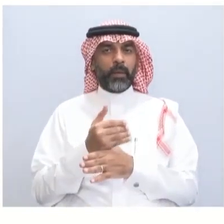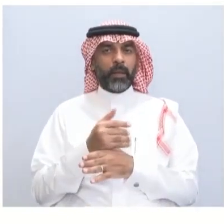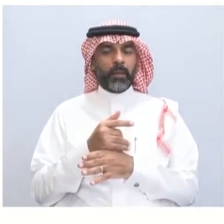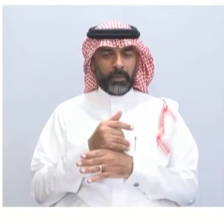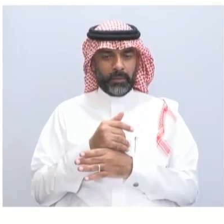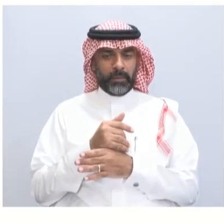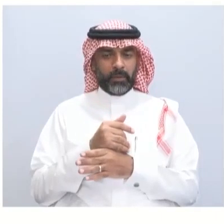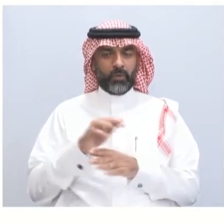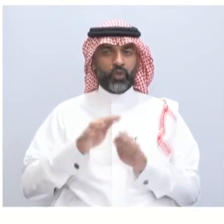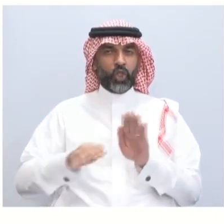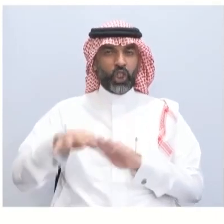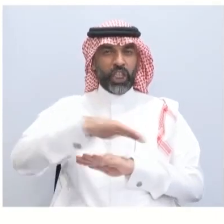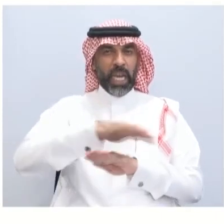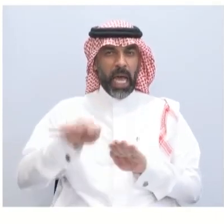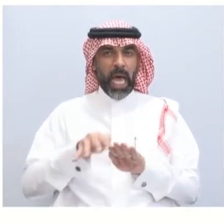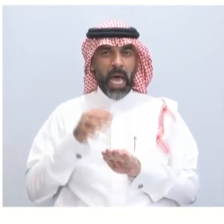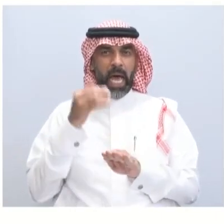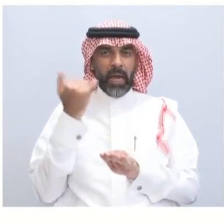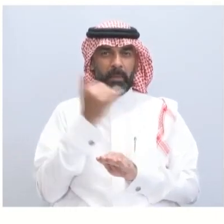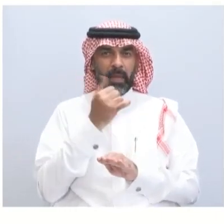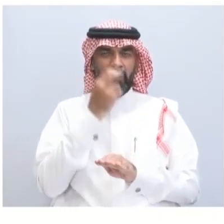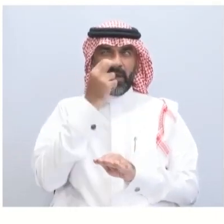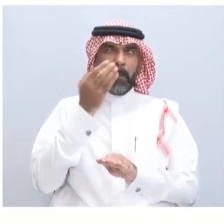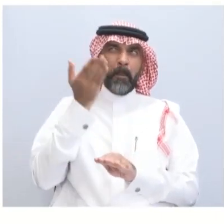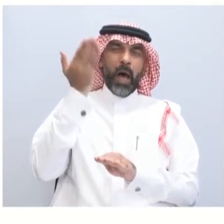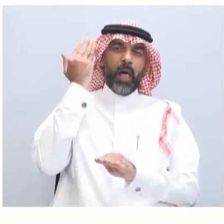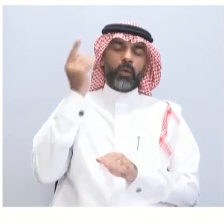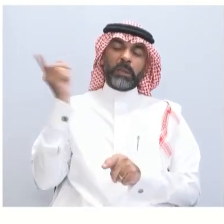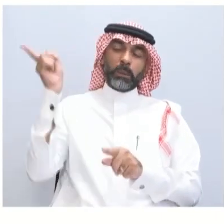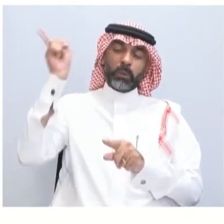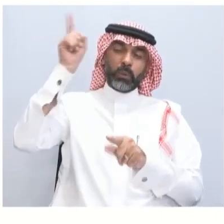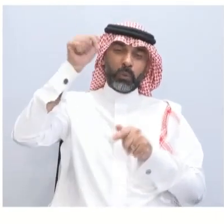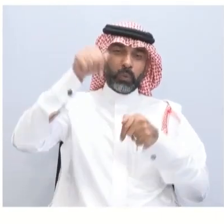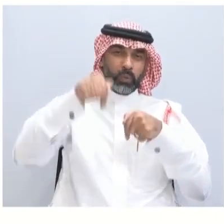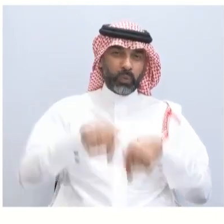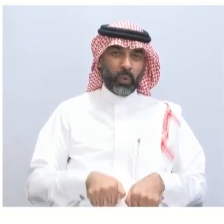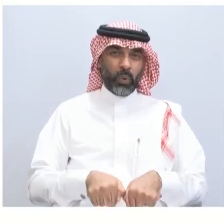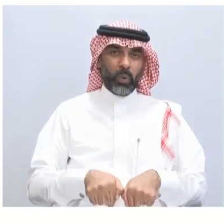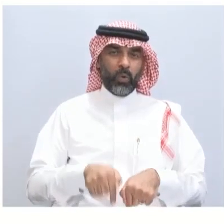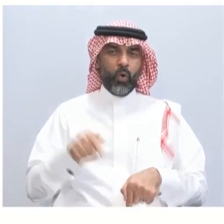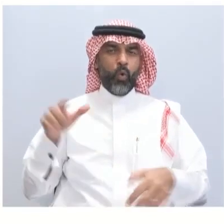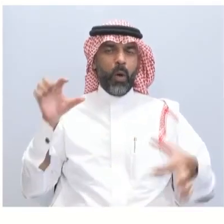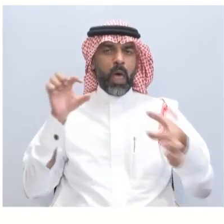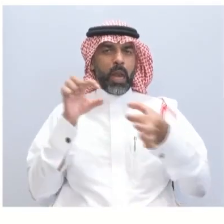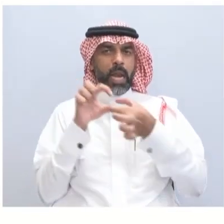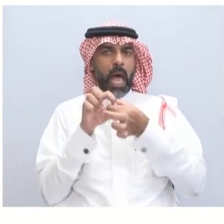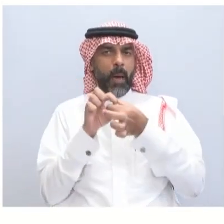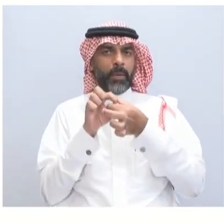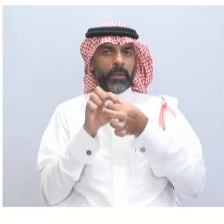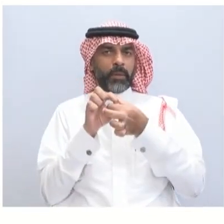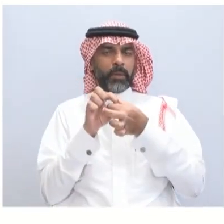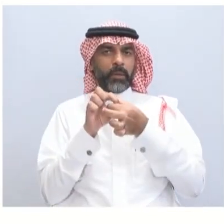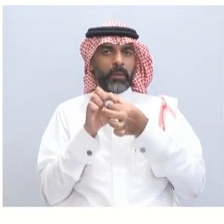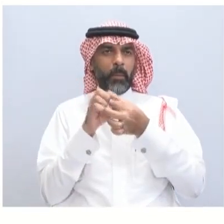الجزيره العربيه في الماضي والى يومنا الحاضر هي رابط حضاري بين